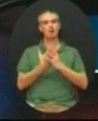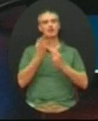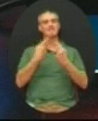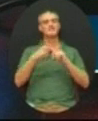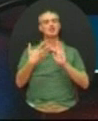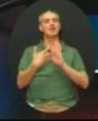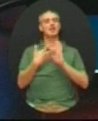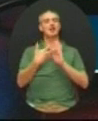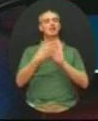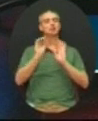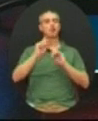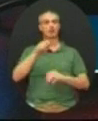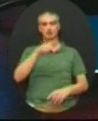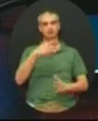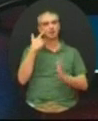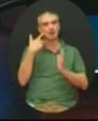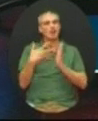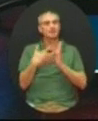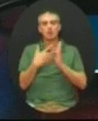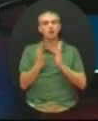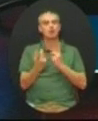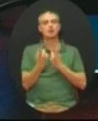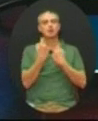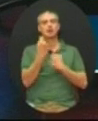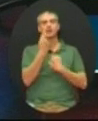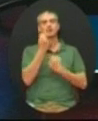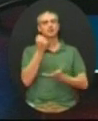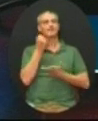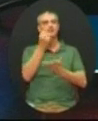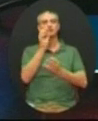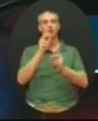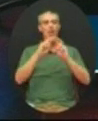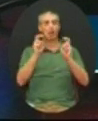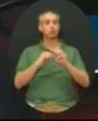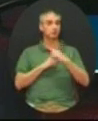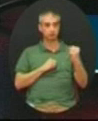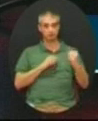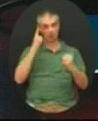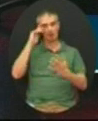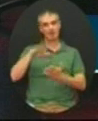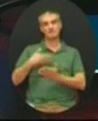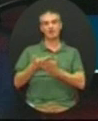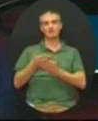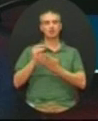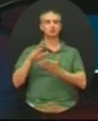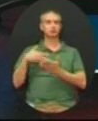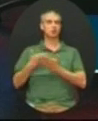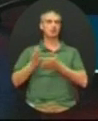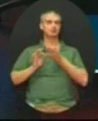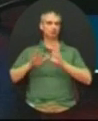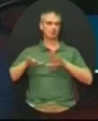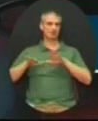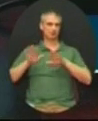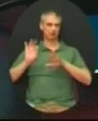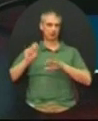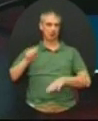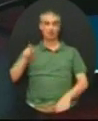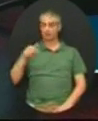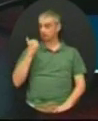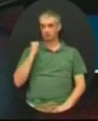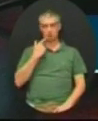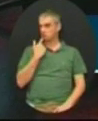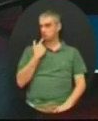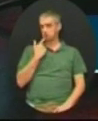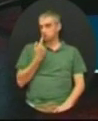חקירה פרלמנטרית לבדיקת מקורות המימון של עמותות השמאל, וחוות הדעת של היועץ המשפטי של הכנסת מאתמול,